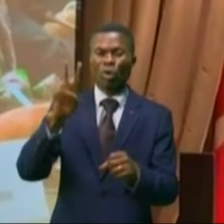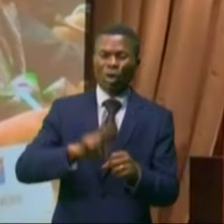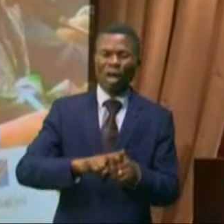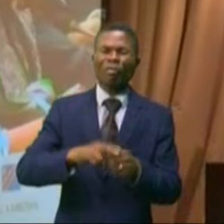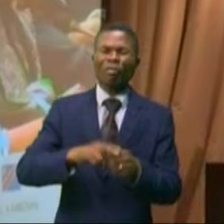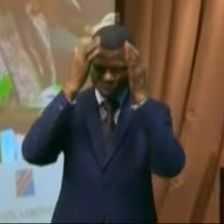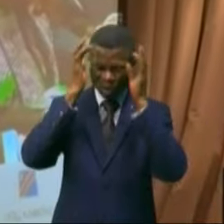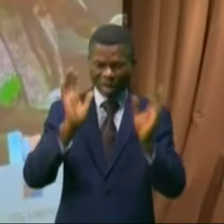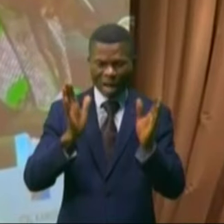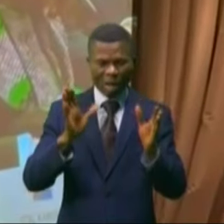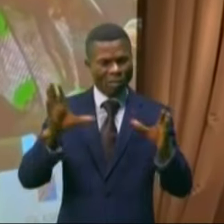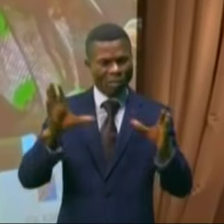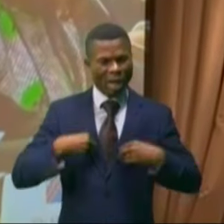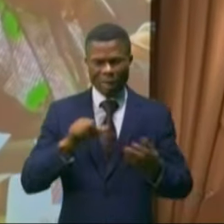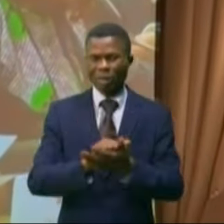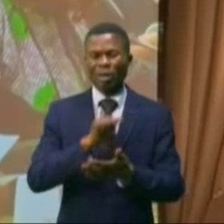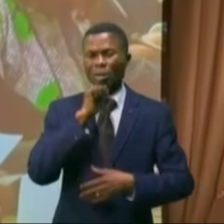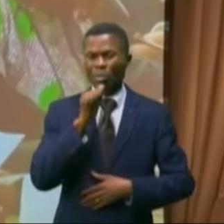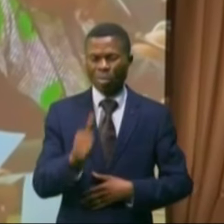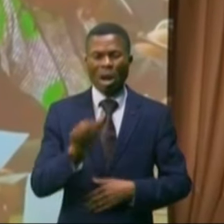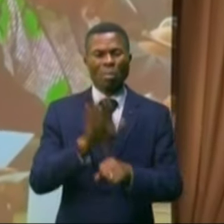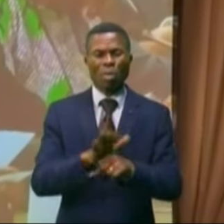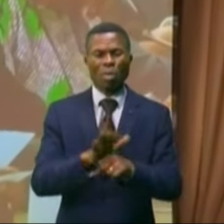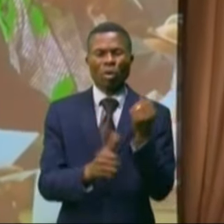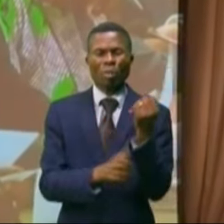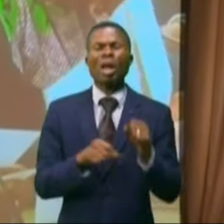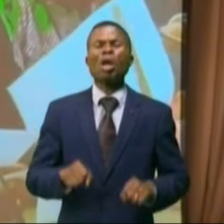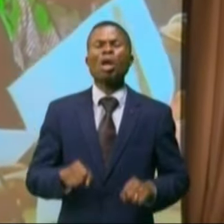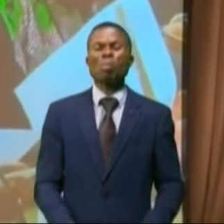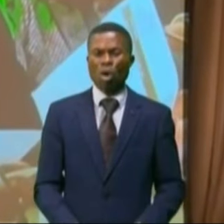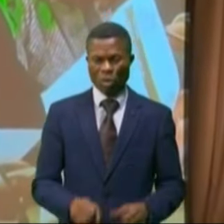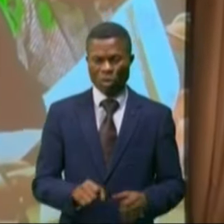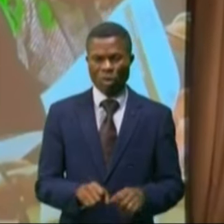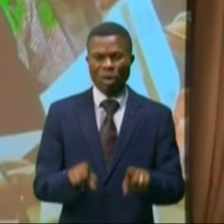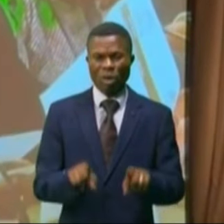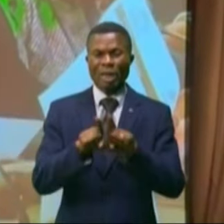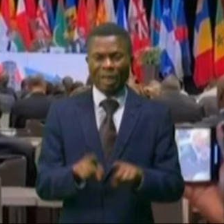inimaginables et inacceptables, des morts, et on a fait allusion